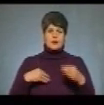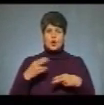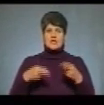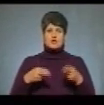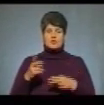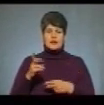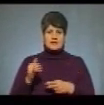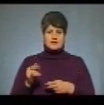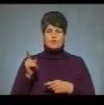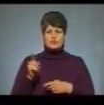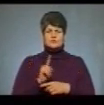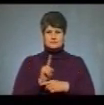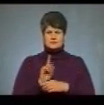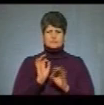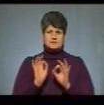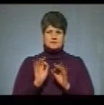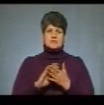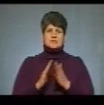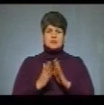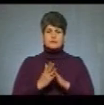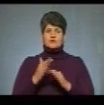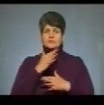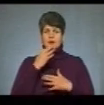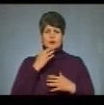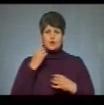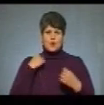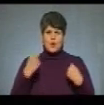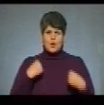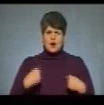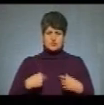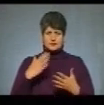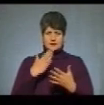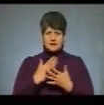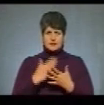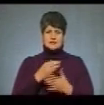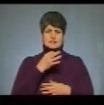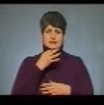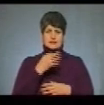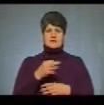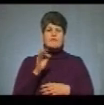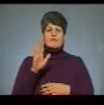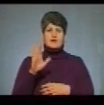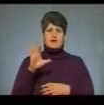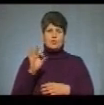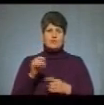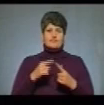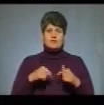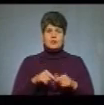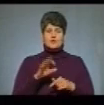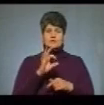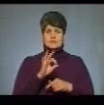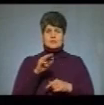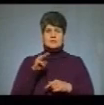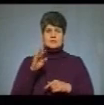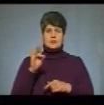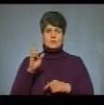травмованого стабільний, у нього множинні осколкові ураження, розповів виконувач обов'язків завідуючого відділення нейрохірургії Олександр